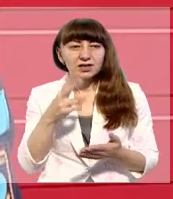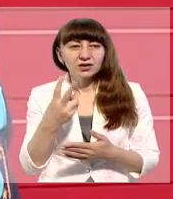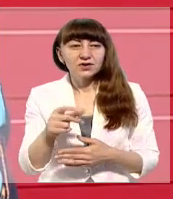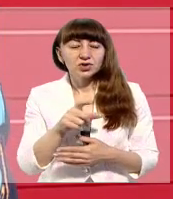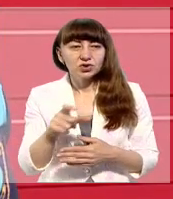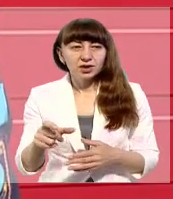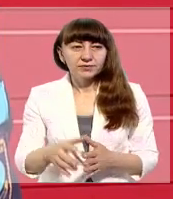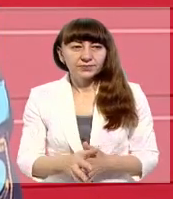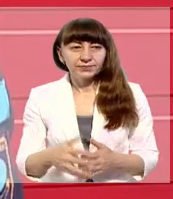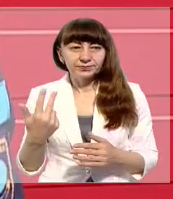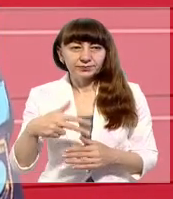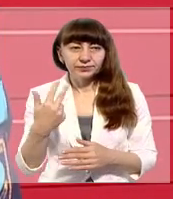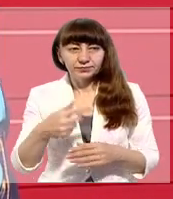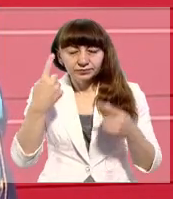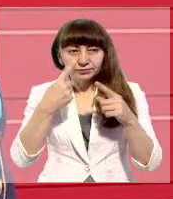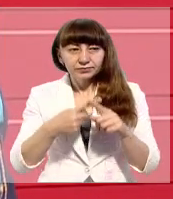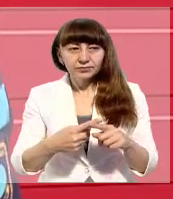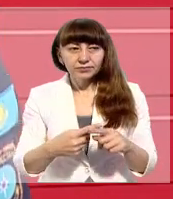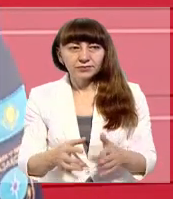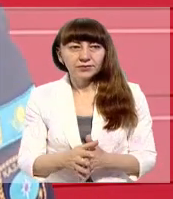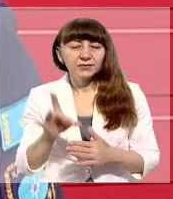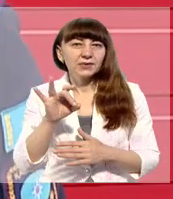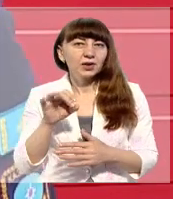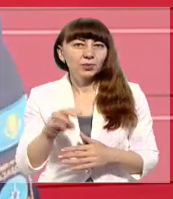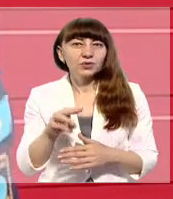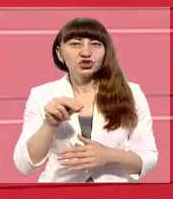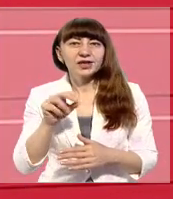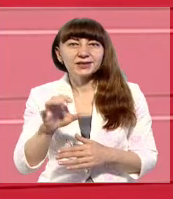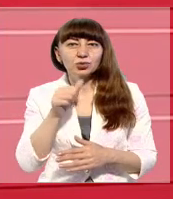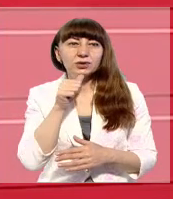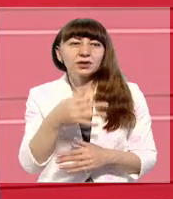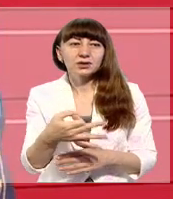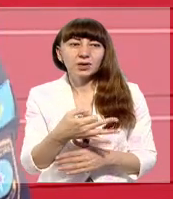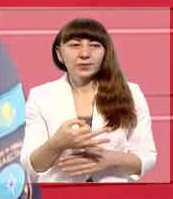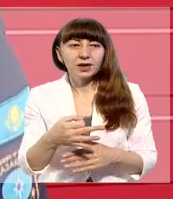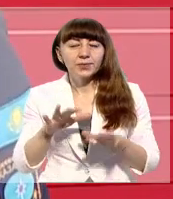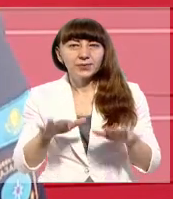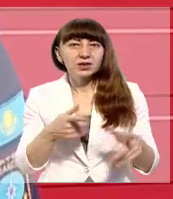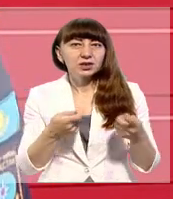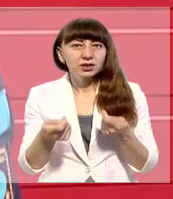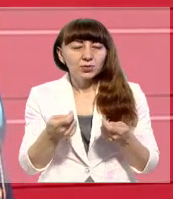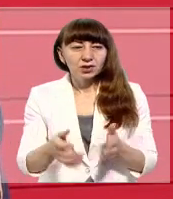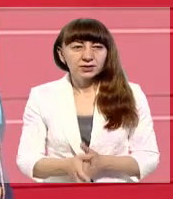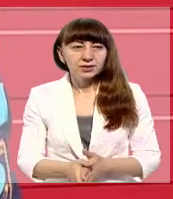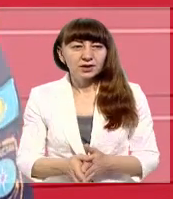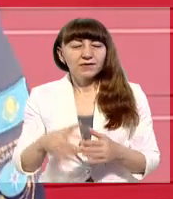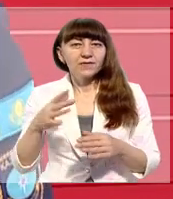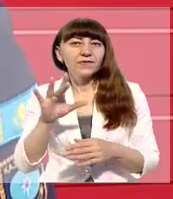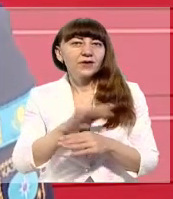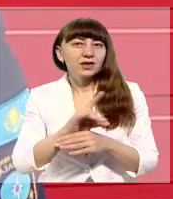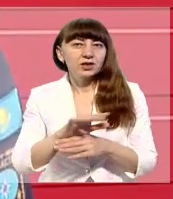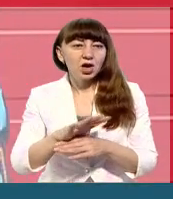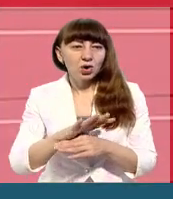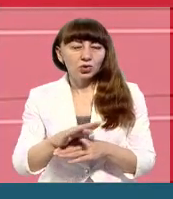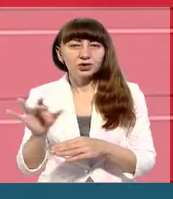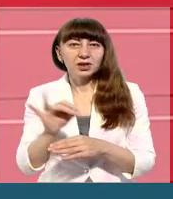состава 33 Един техники департамента Поче Кустанайской области местных исполнительных органов вертолёты и